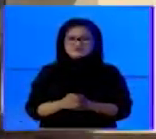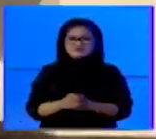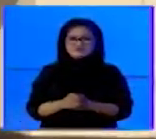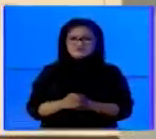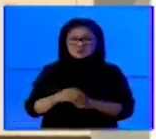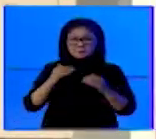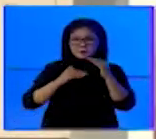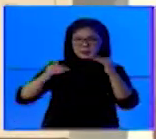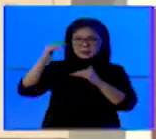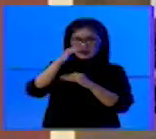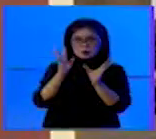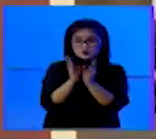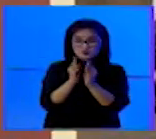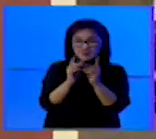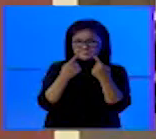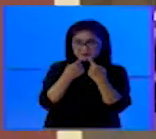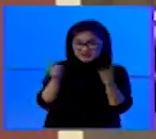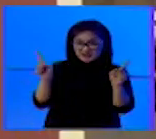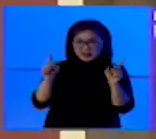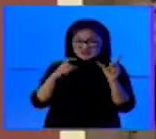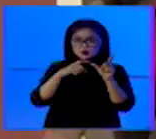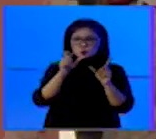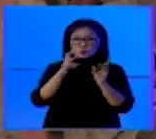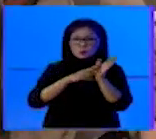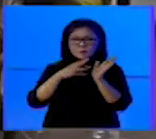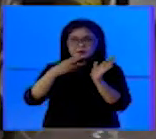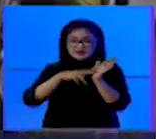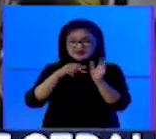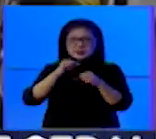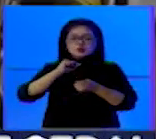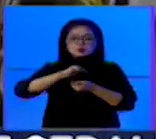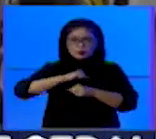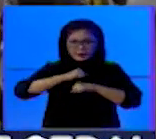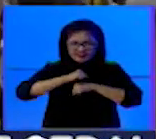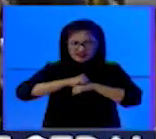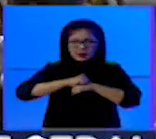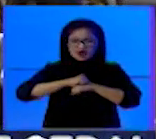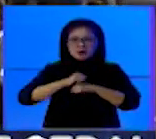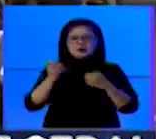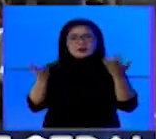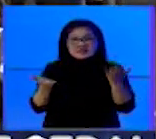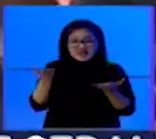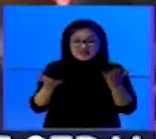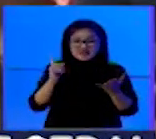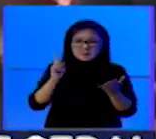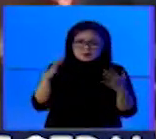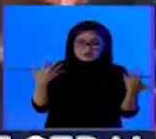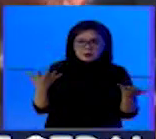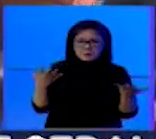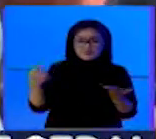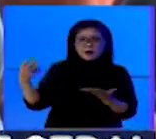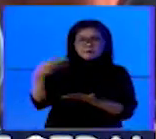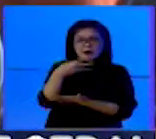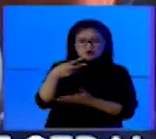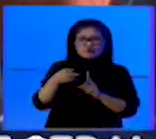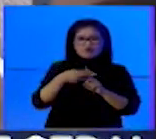Peningkatan angka perceraian juga terjadi di Sumedang, Jawa Barat. Rata-rata perceraian di Sumedang juga disebabkan oleh faktor ekonomi.